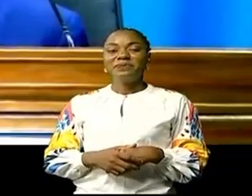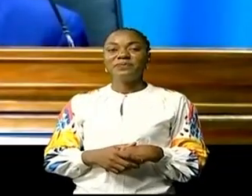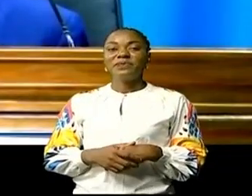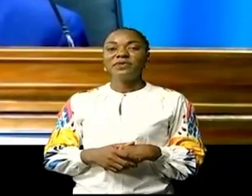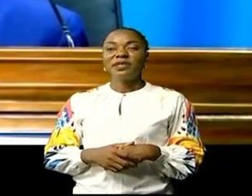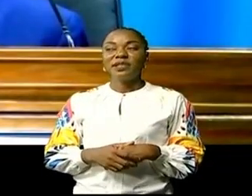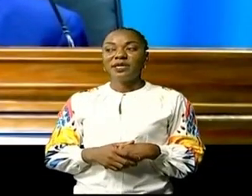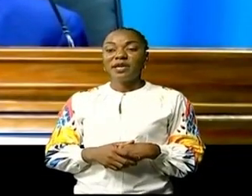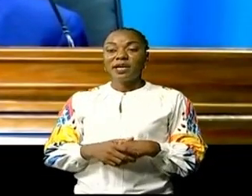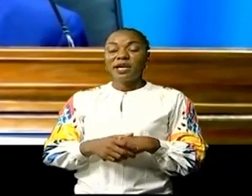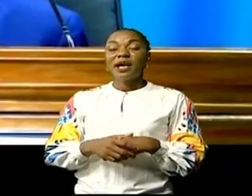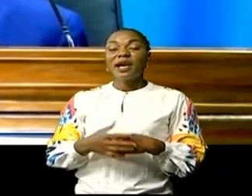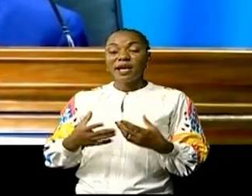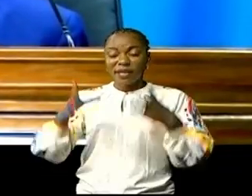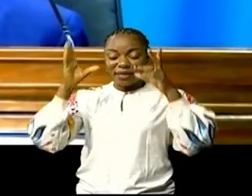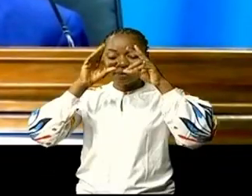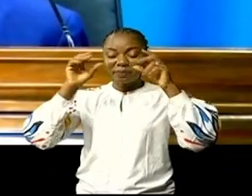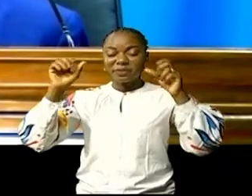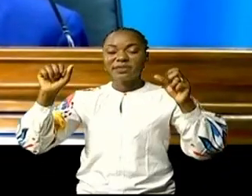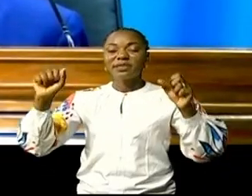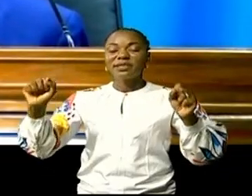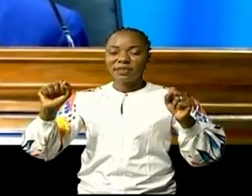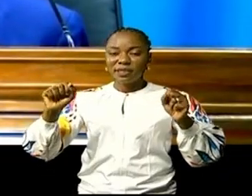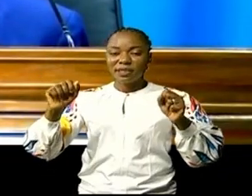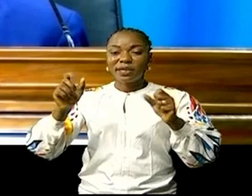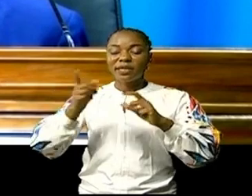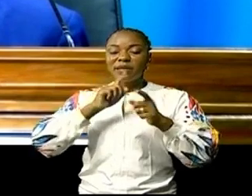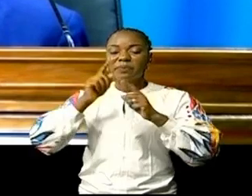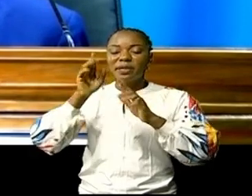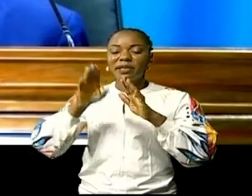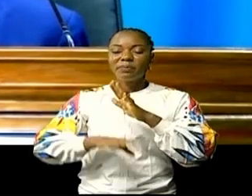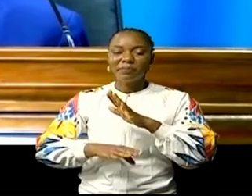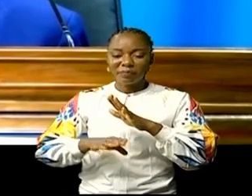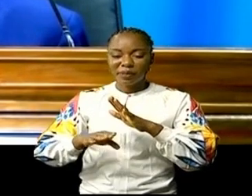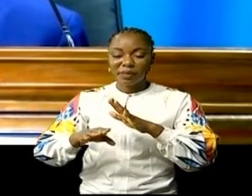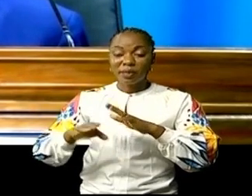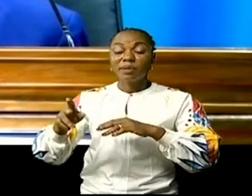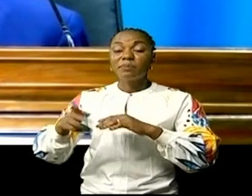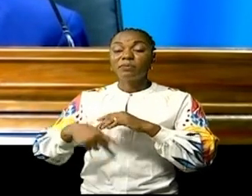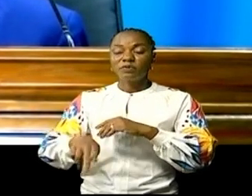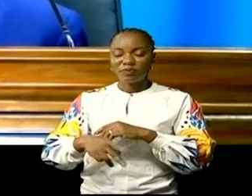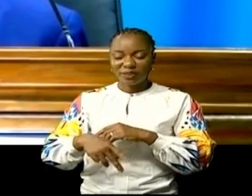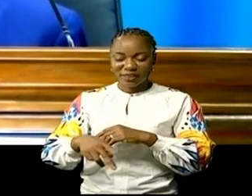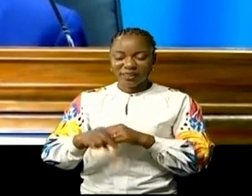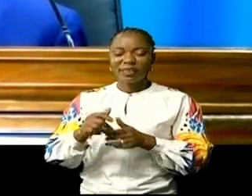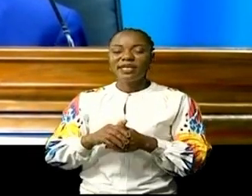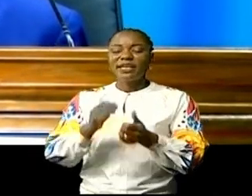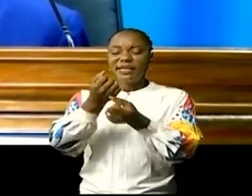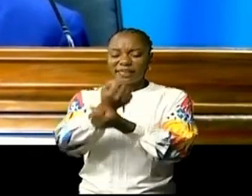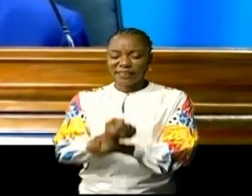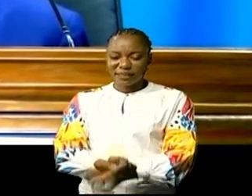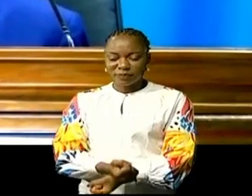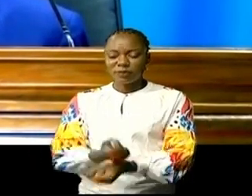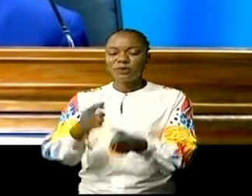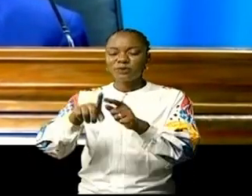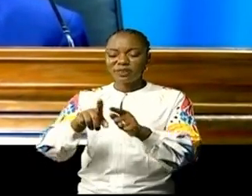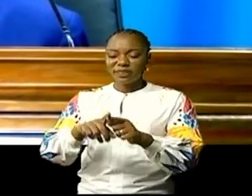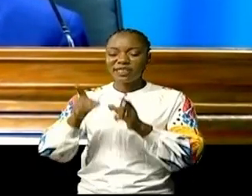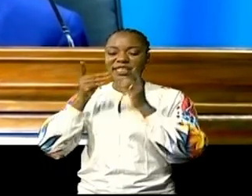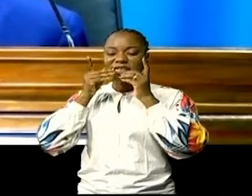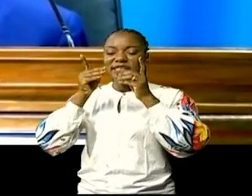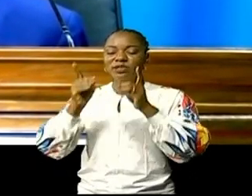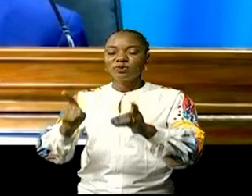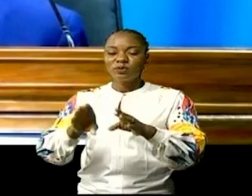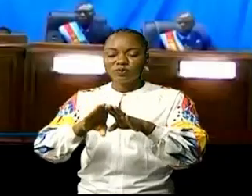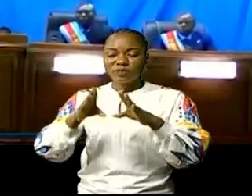L'honorable président de l'Assemblée provinciale du Lualaba, Louis Kamoni Tombou, a ainsi respecté la tradition séculaire. Il a prononcé son discours d'ouverture